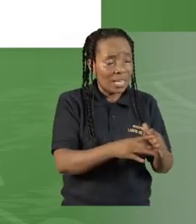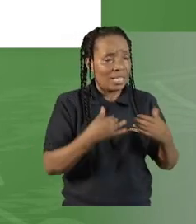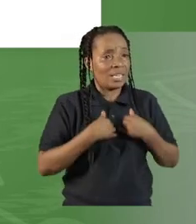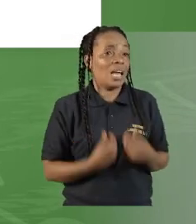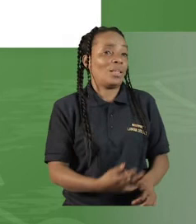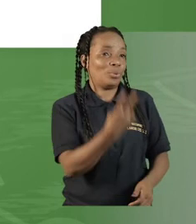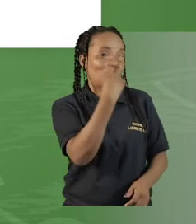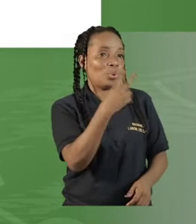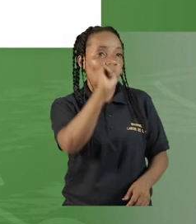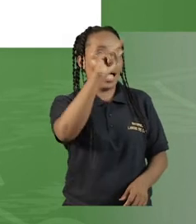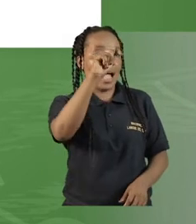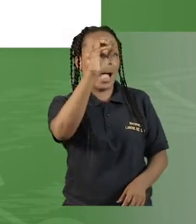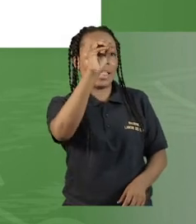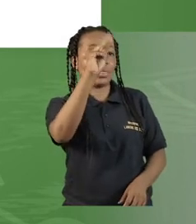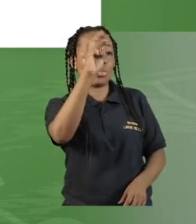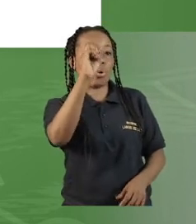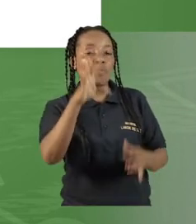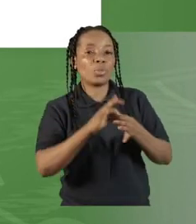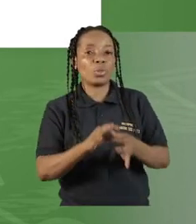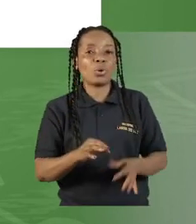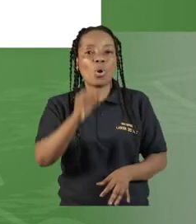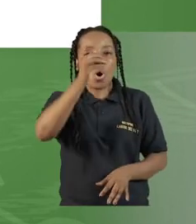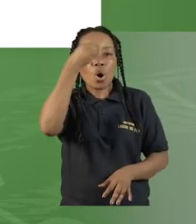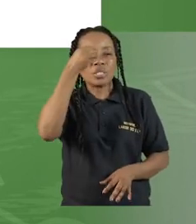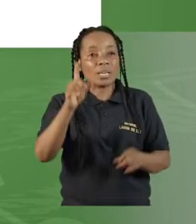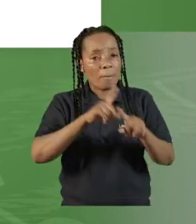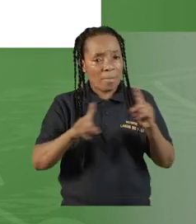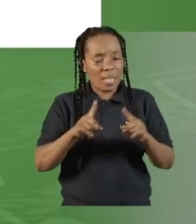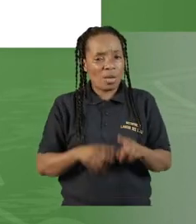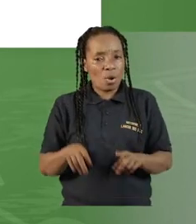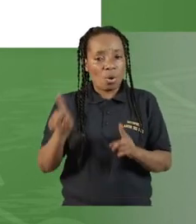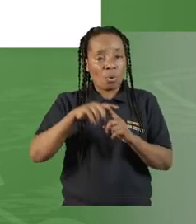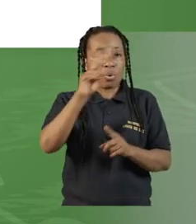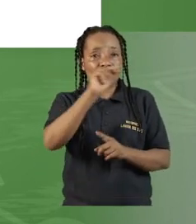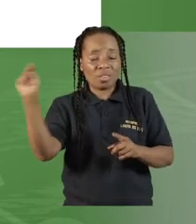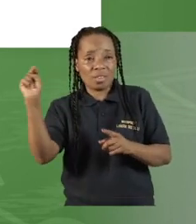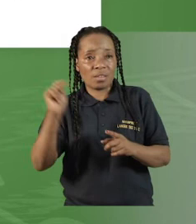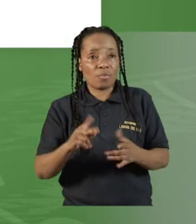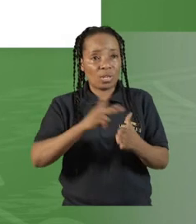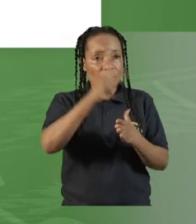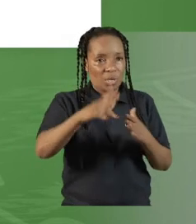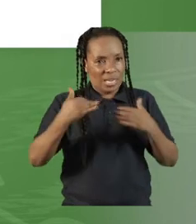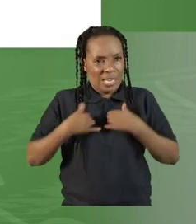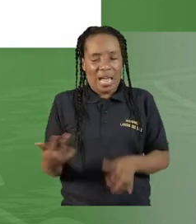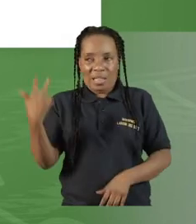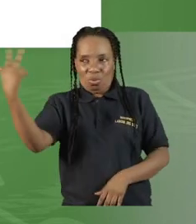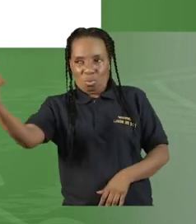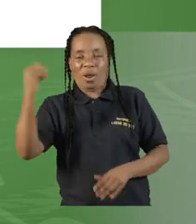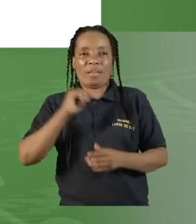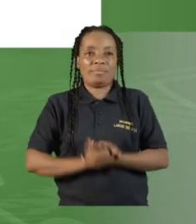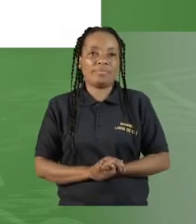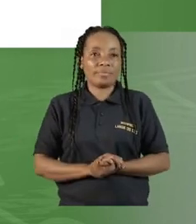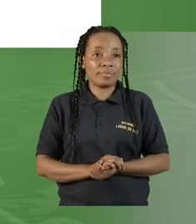produits, il y en a 3. Pour équilibrer le nombre d'atomes d'oxygène, nous allons